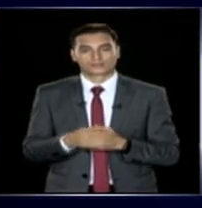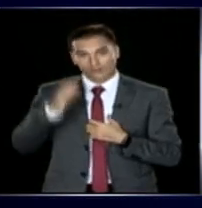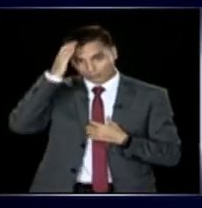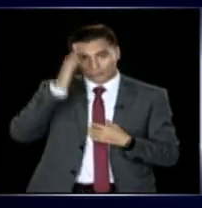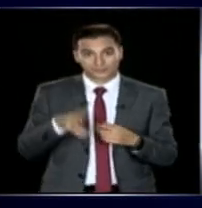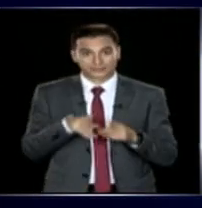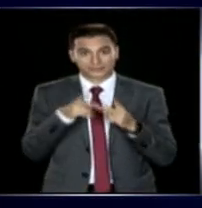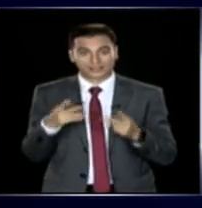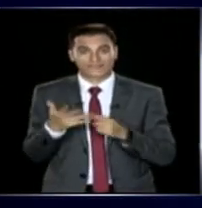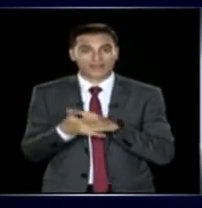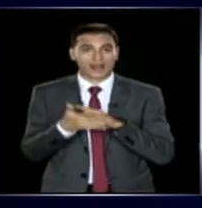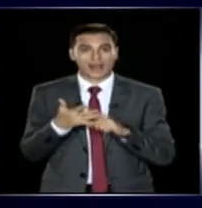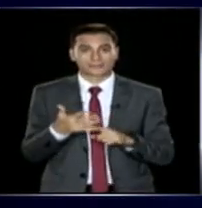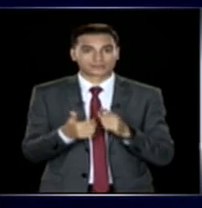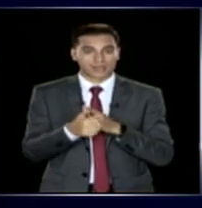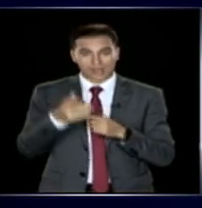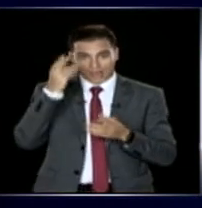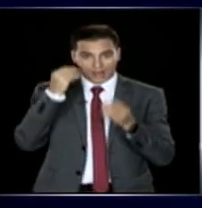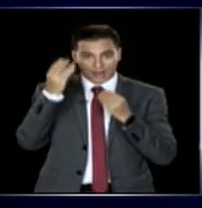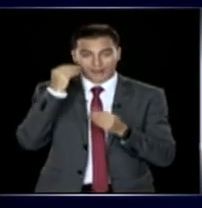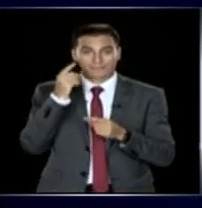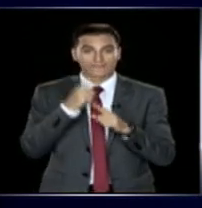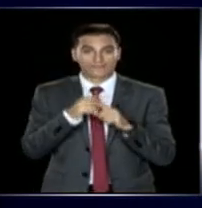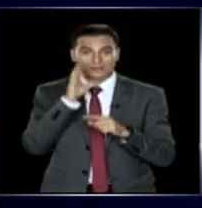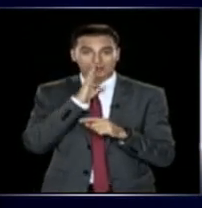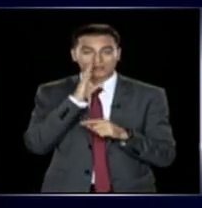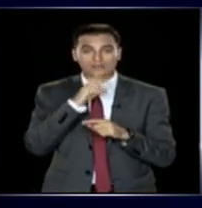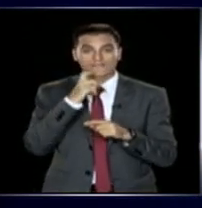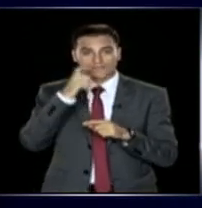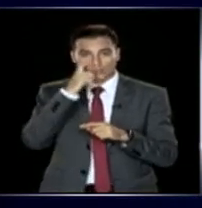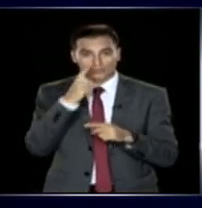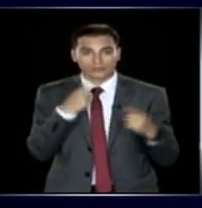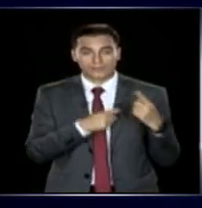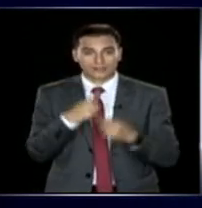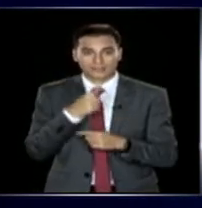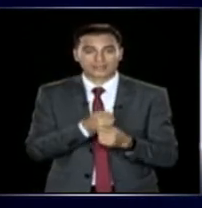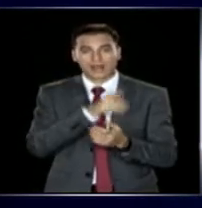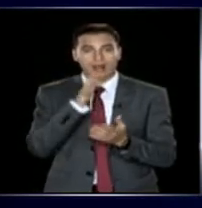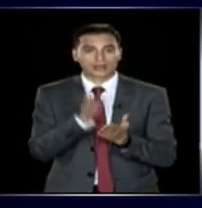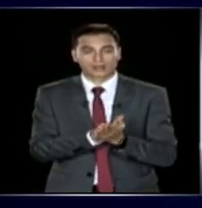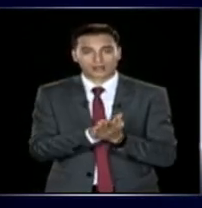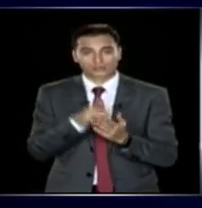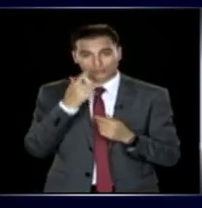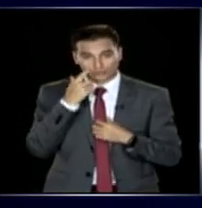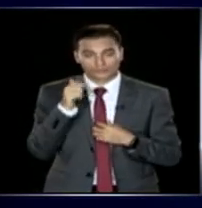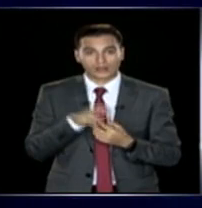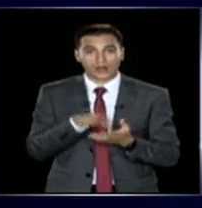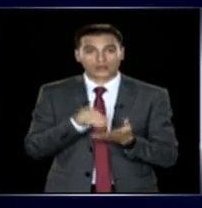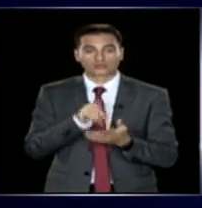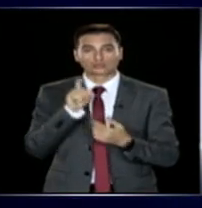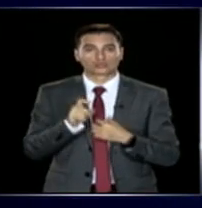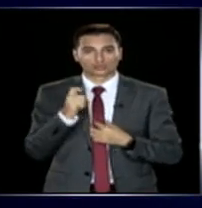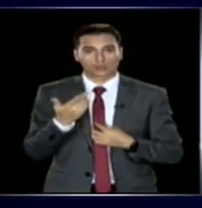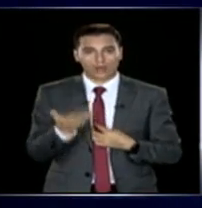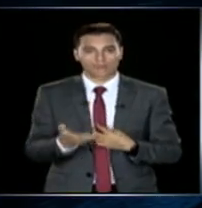العباقرة قادرون باختلاف، 5 فقرات: العلم، المعرفة، الفنون، ضربات الجزاء، وعجلة الحظ. وكالعادة بنبتدي